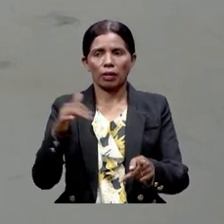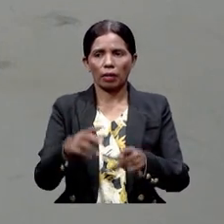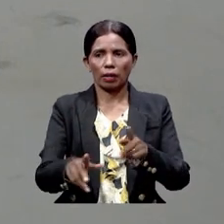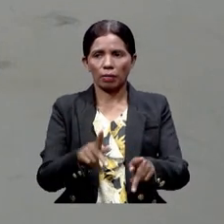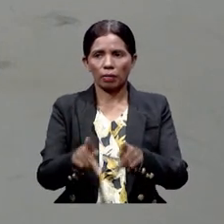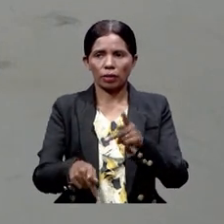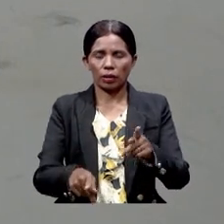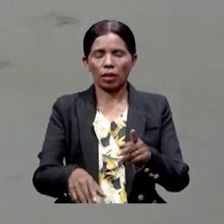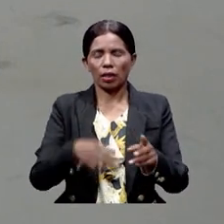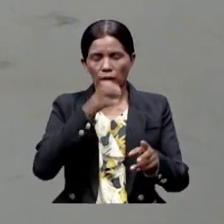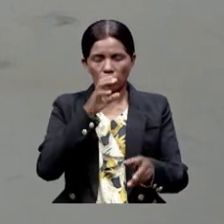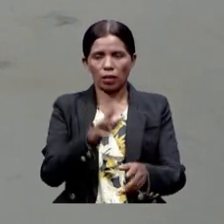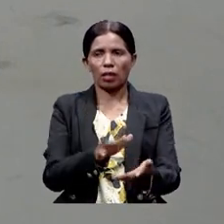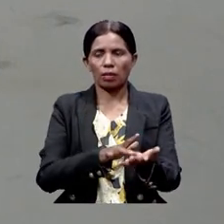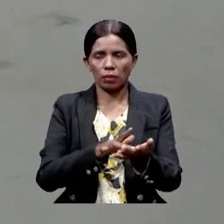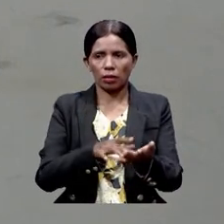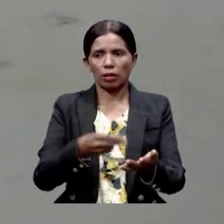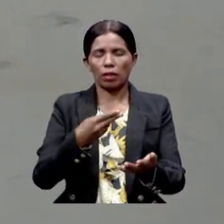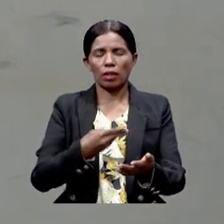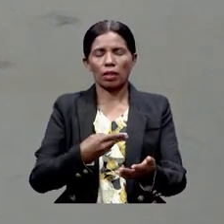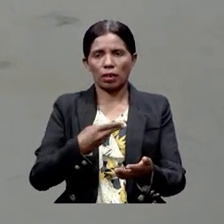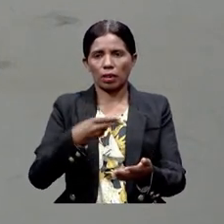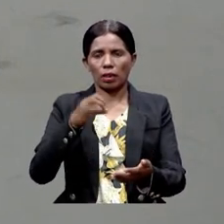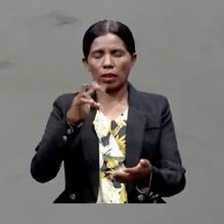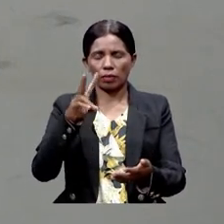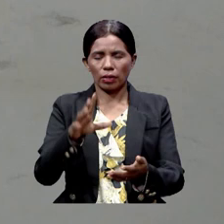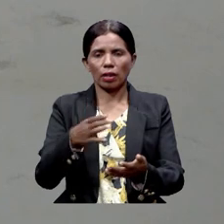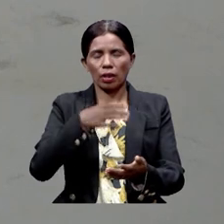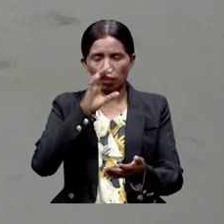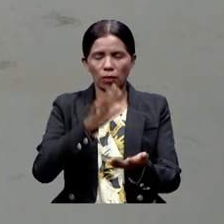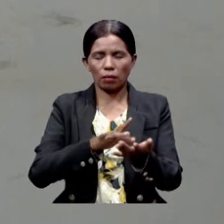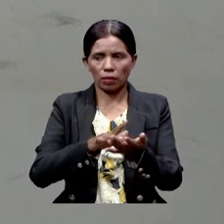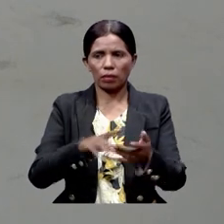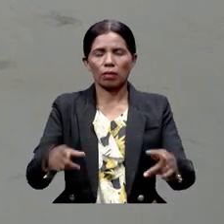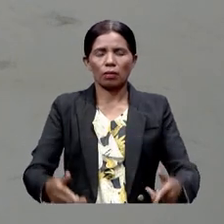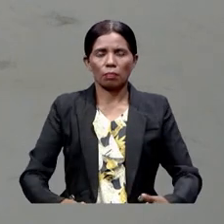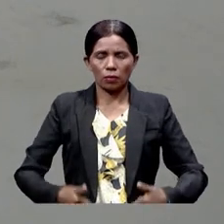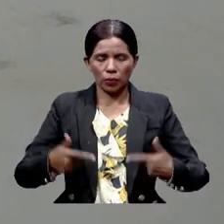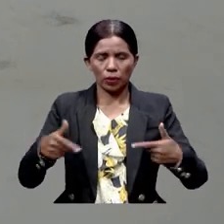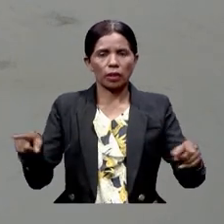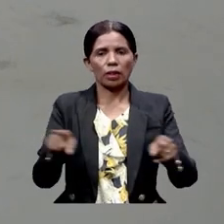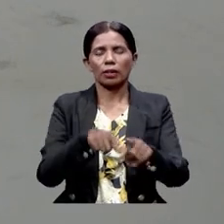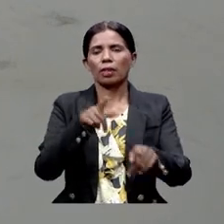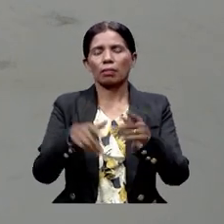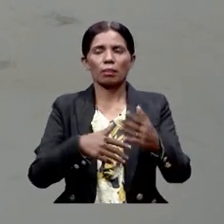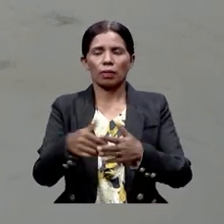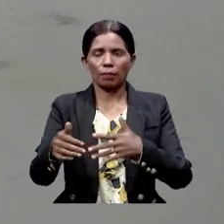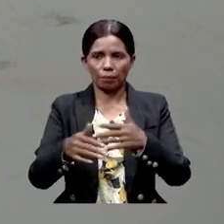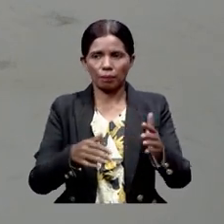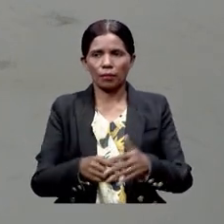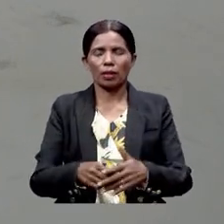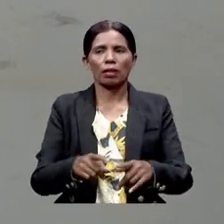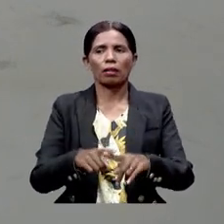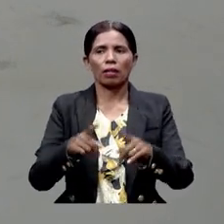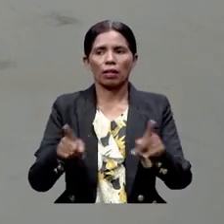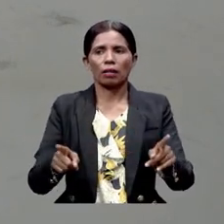hai moruk rutina, ni hetang HIV sida mebe ni konsumi ai mur rutin ni se mori san esa ema bye bye ni lahe problem ni se mori san esa bye bye